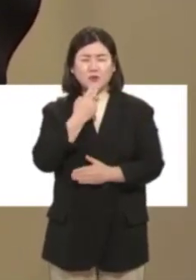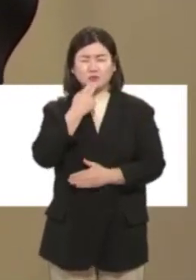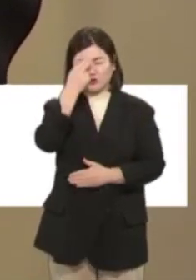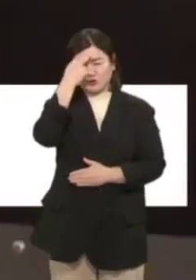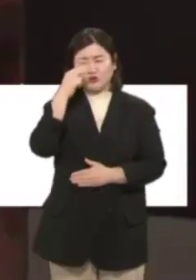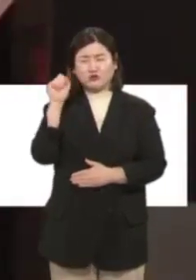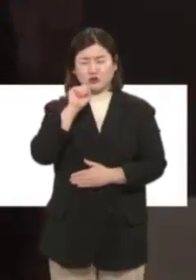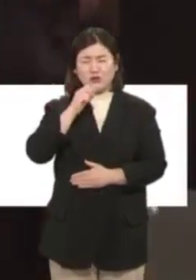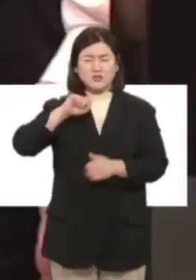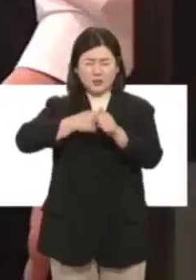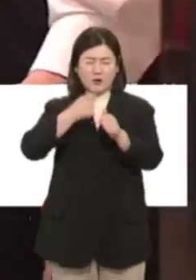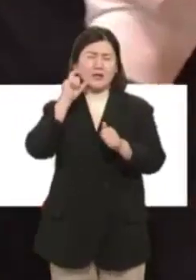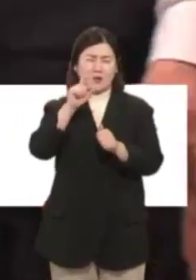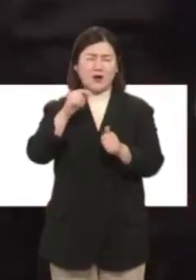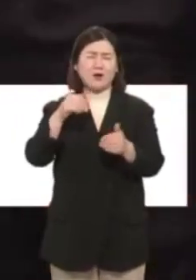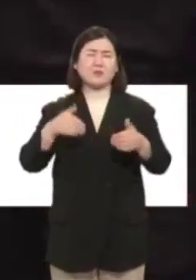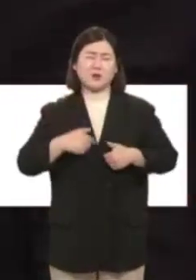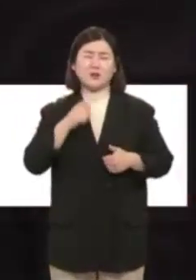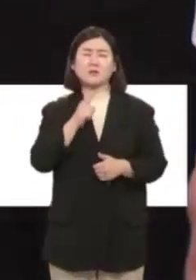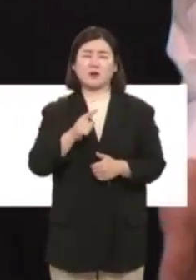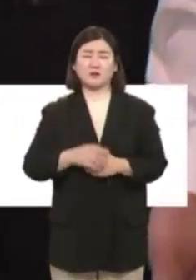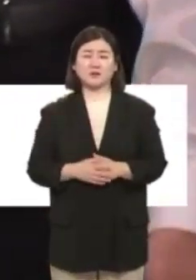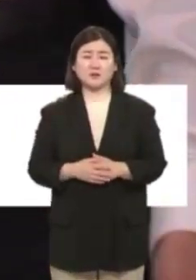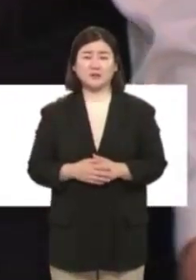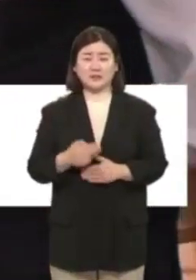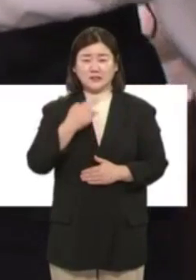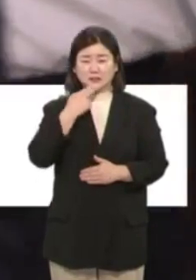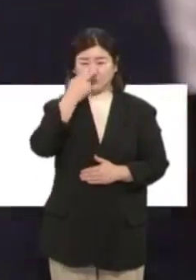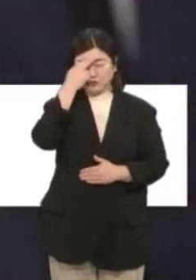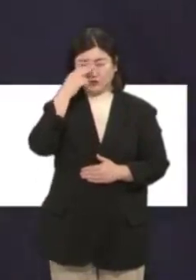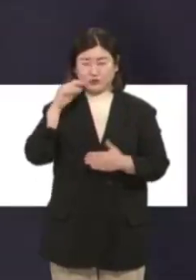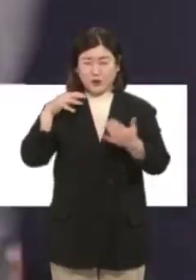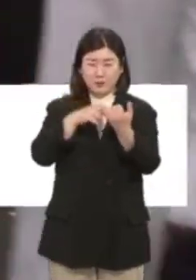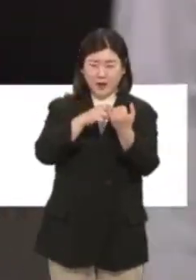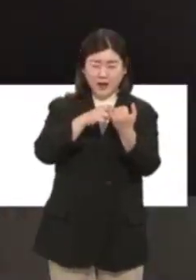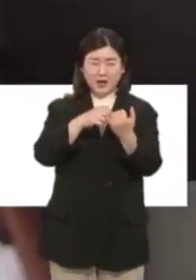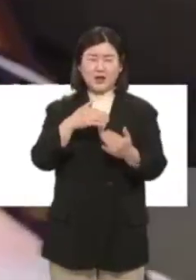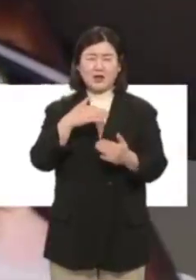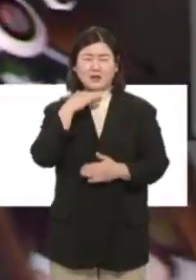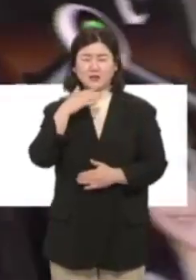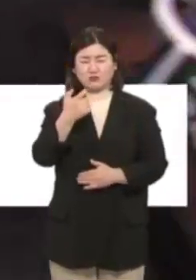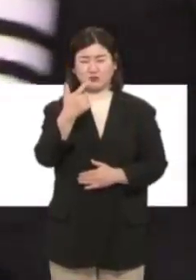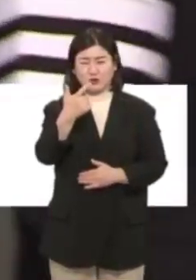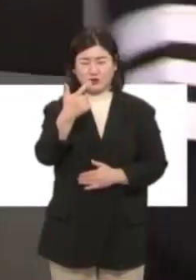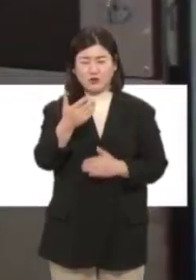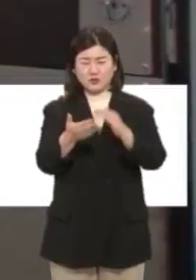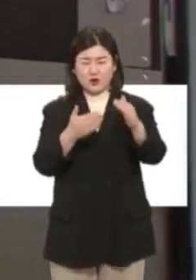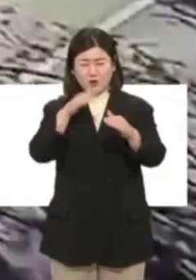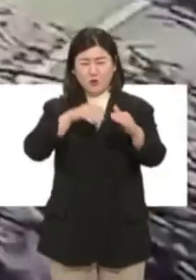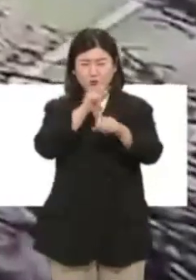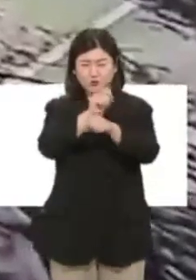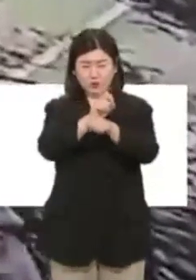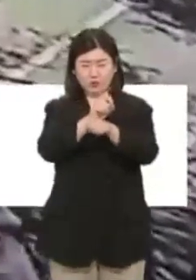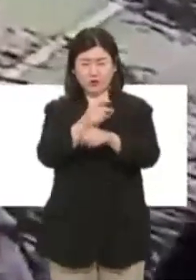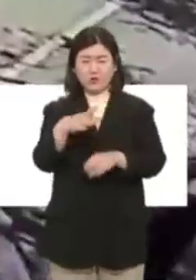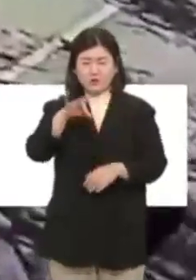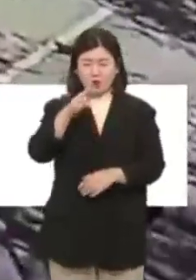음주운전 처벌을 강화해야 한다고 촉구했습니다 음주 사고래는 예순 6살 전직 공무원 a씨는 경찰 조사에서